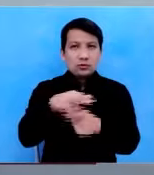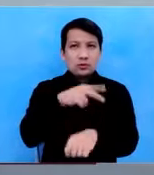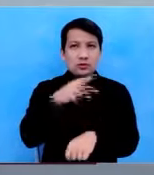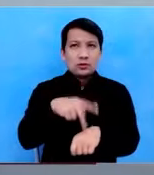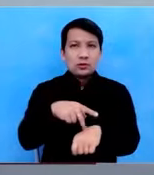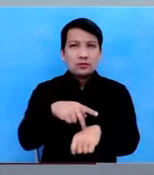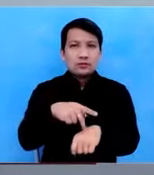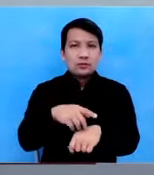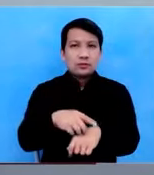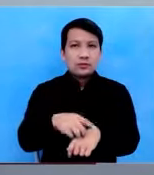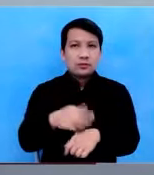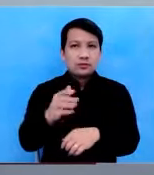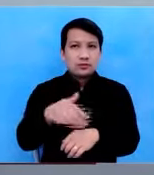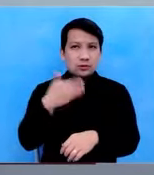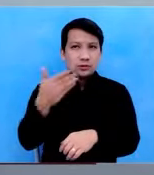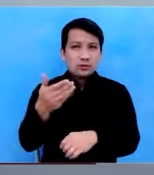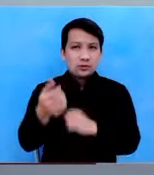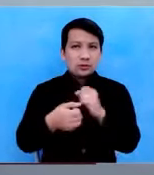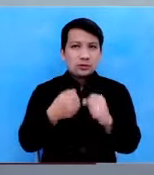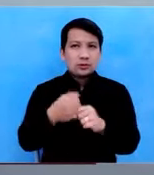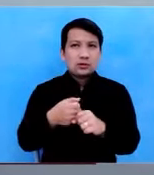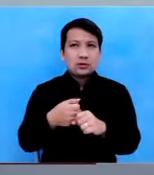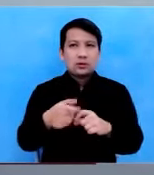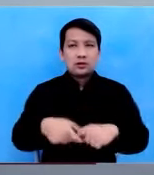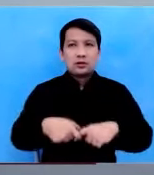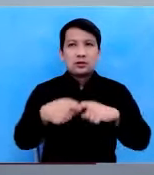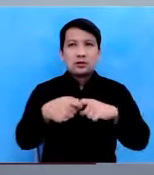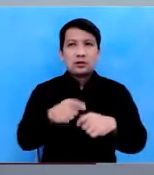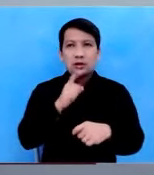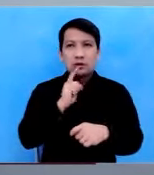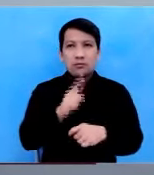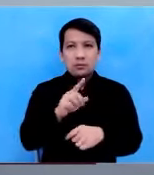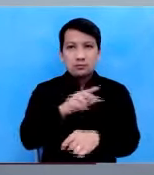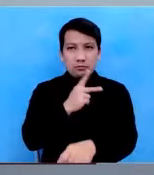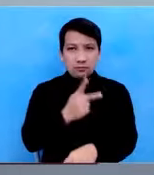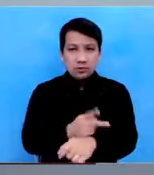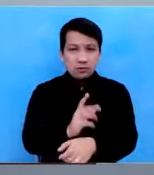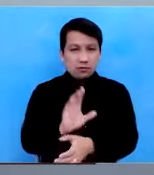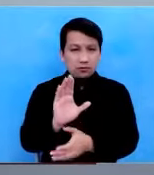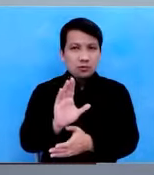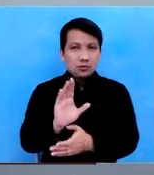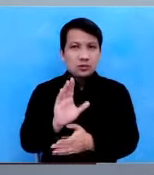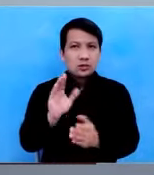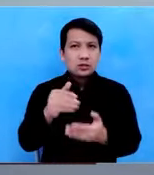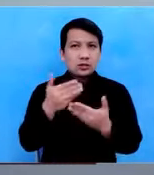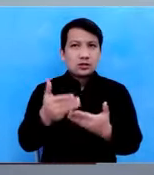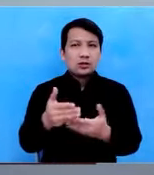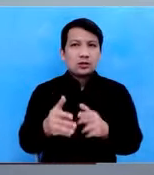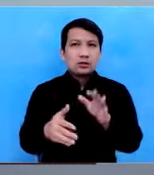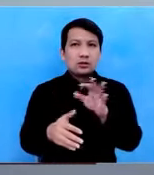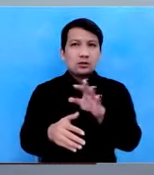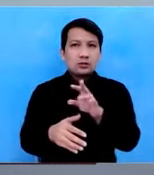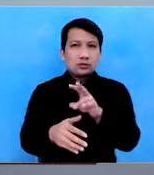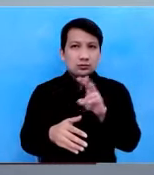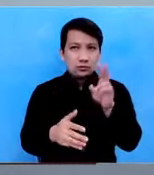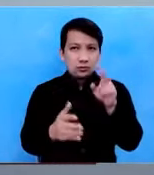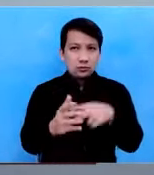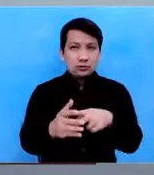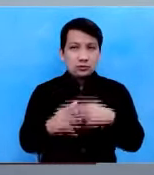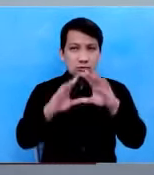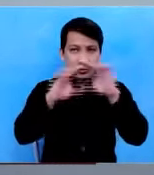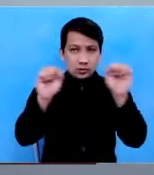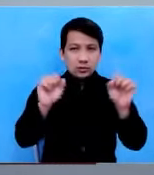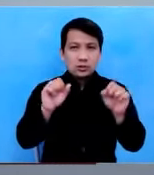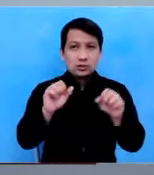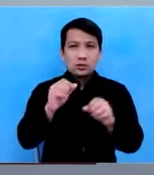At sa susunod na mga taon, absolute ang kanyang kapangyarihan. Nakapag-issue nga siya ng halos 2,000 presidential